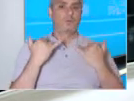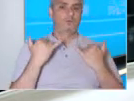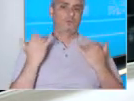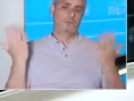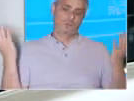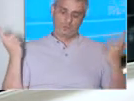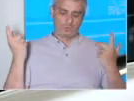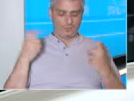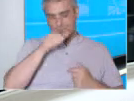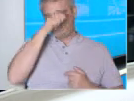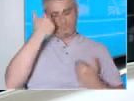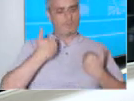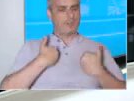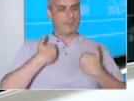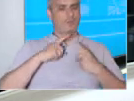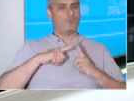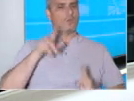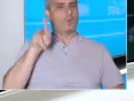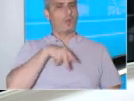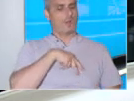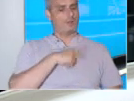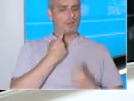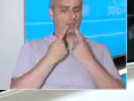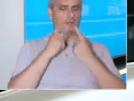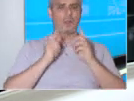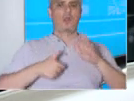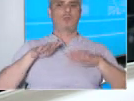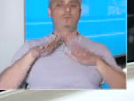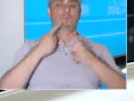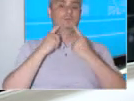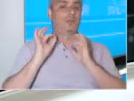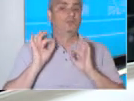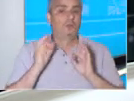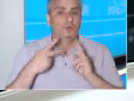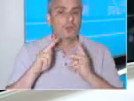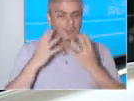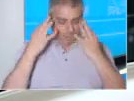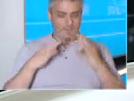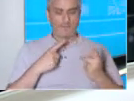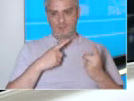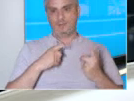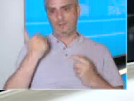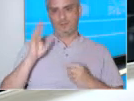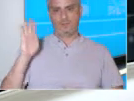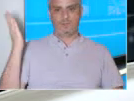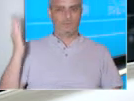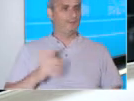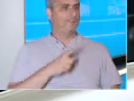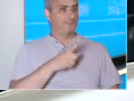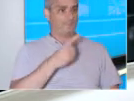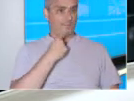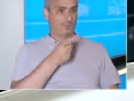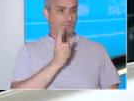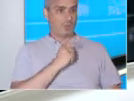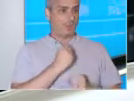שאתה אומר, הוא ממתג את עצמו כמישהו שהוא בר שיח כראש ממשלה, השיח שלו הרבה יותר ממלכתי מאשר זה שנתניהו. נכון, אפרופו מה שאתה